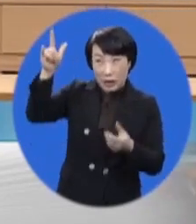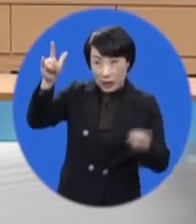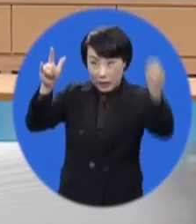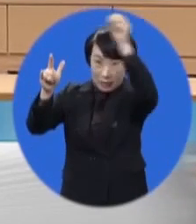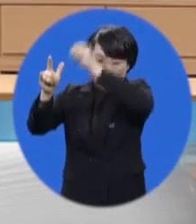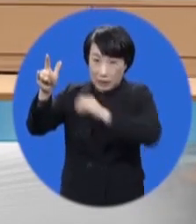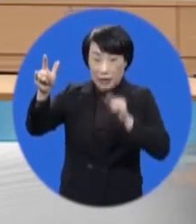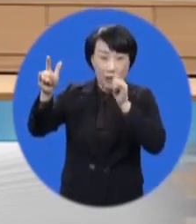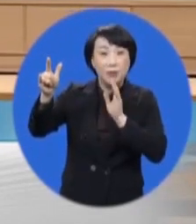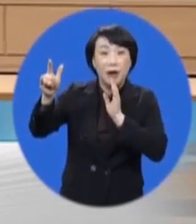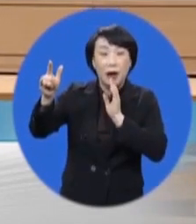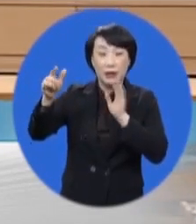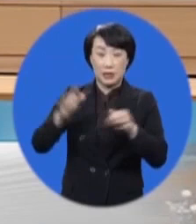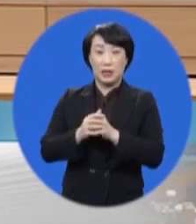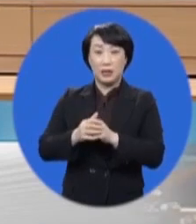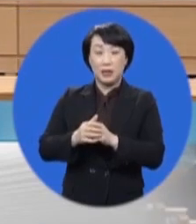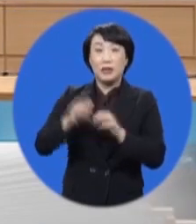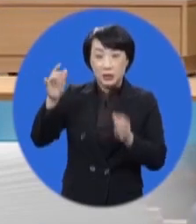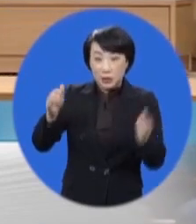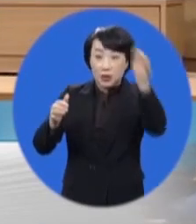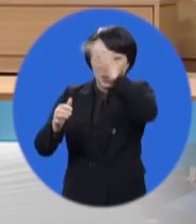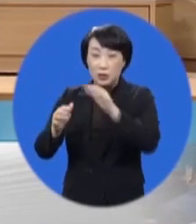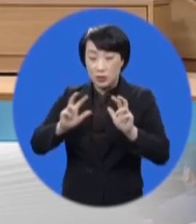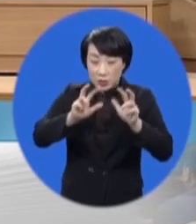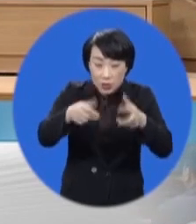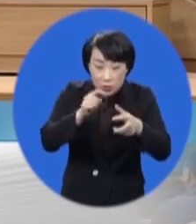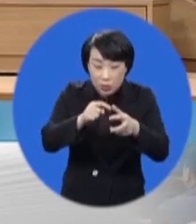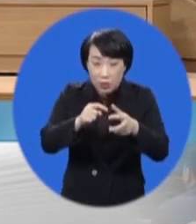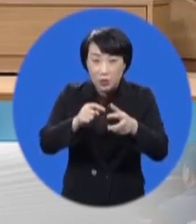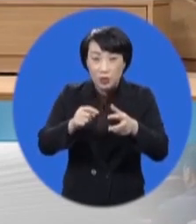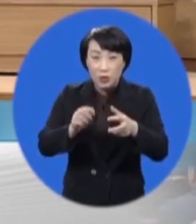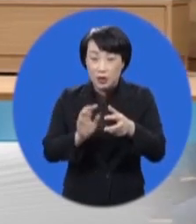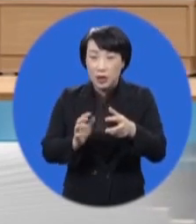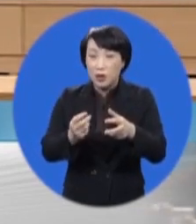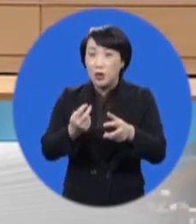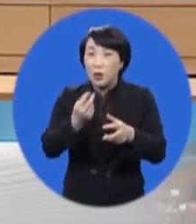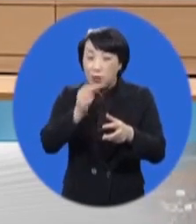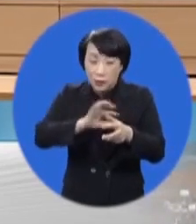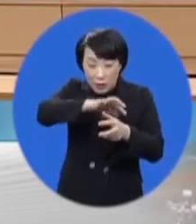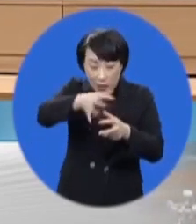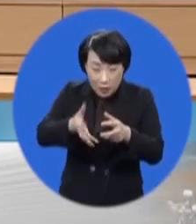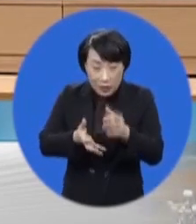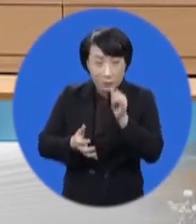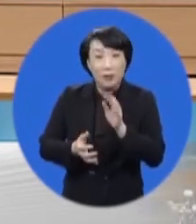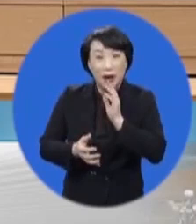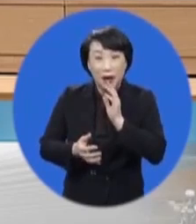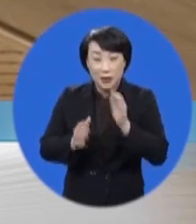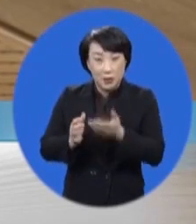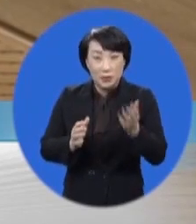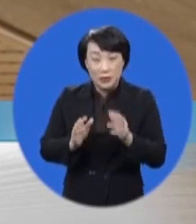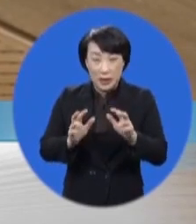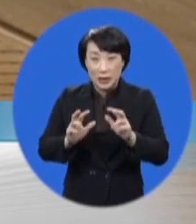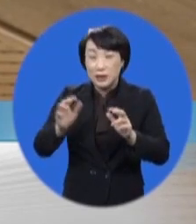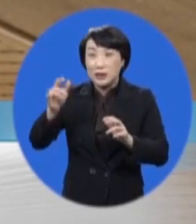공전하는데 자, 지구의 대기권이 지구를 우여싸고 갑니다. 만약에 대기권에서